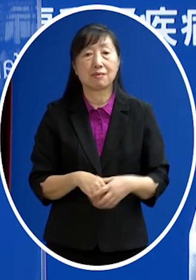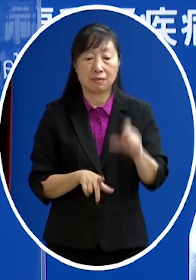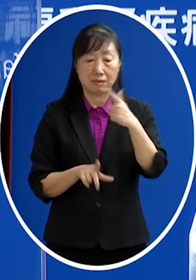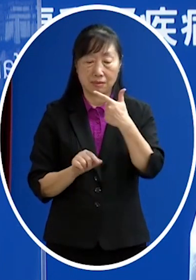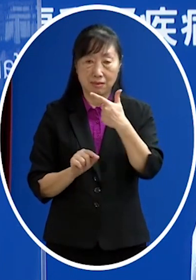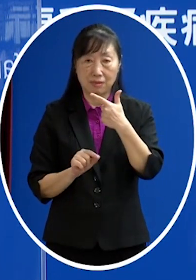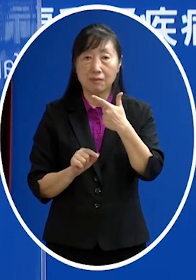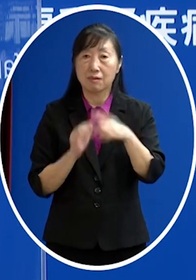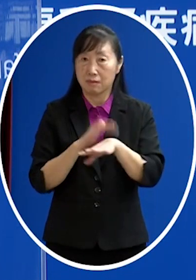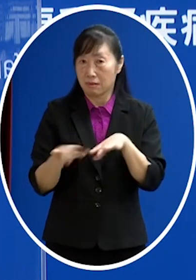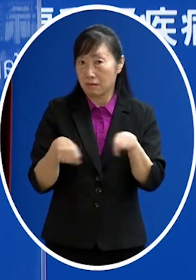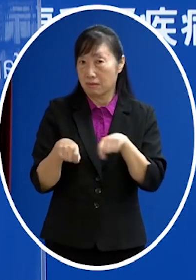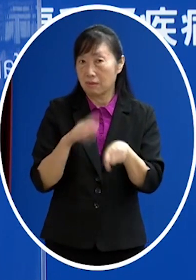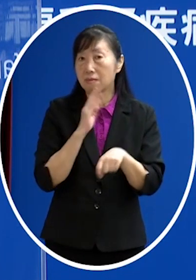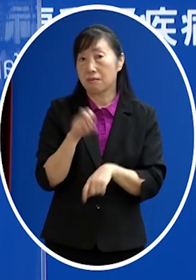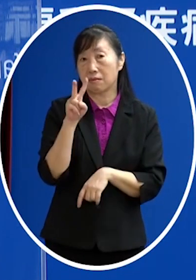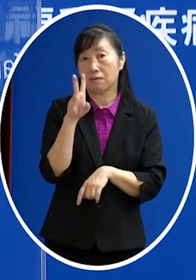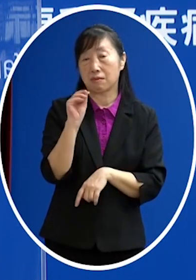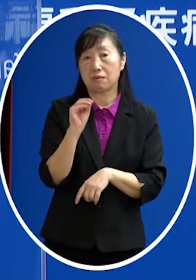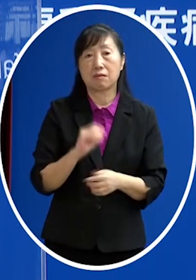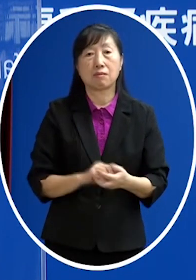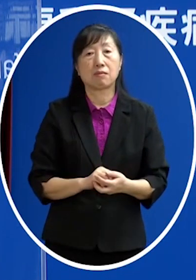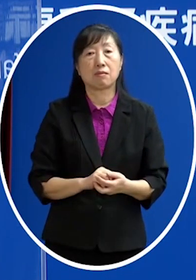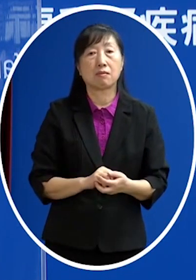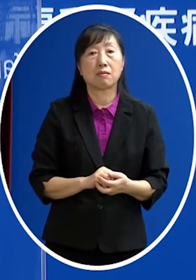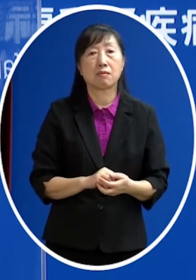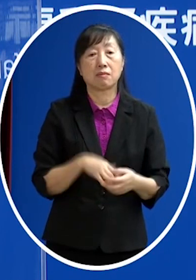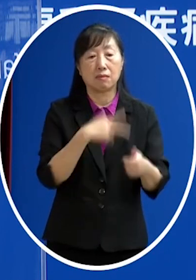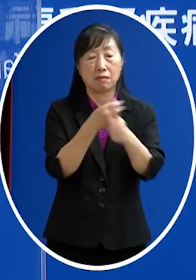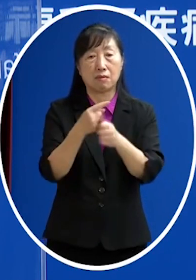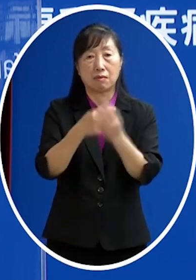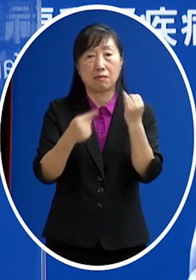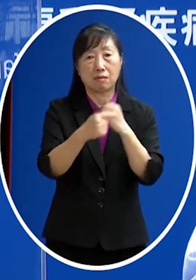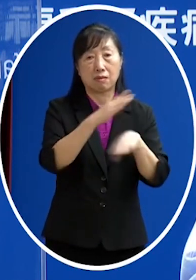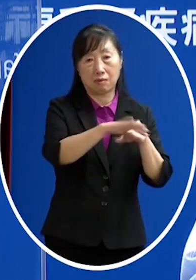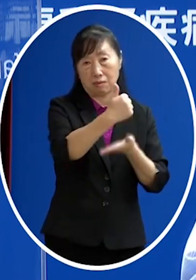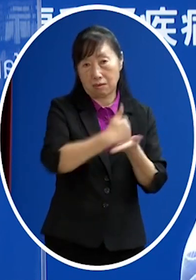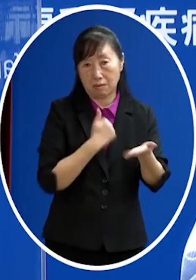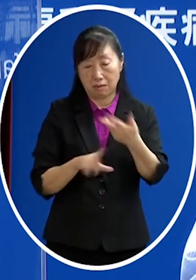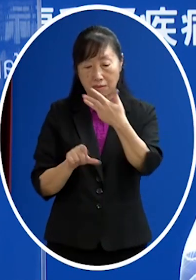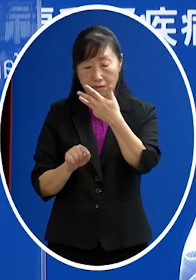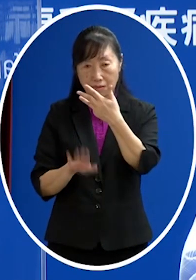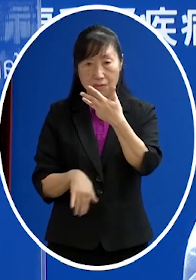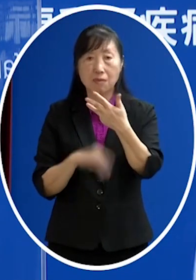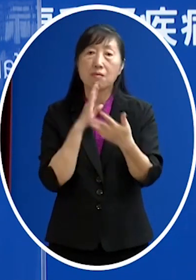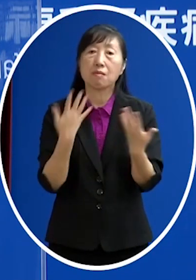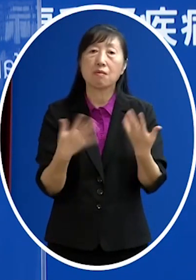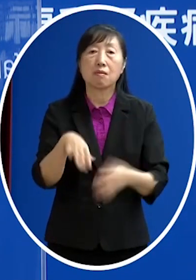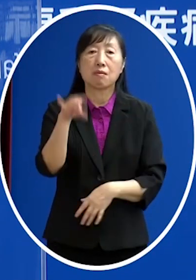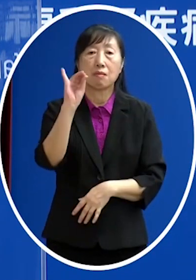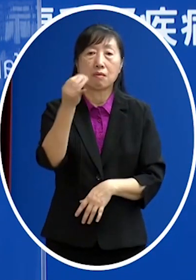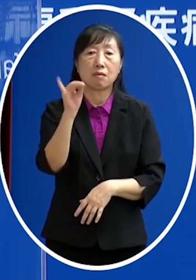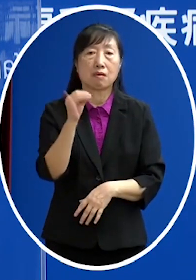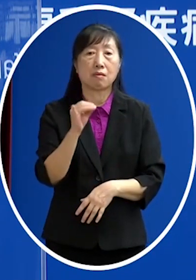6月我们预计会有200万会进来。那到了8月底应该有